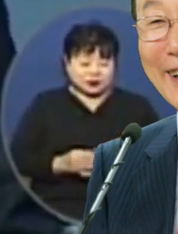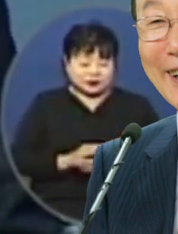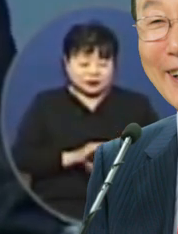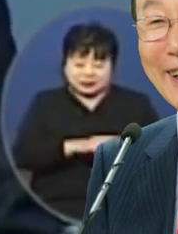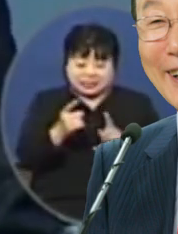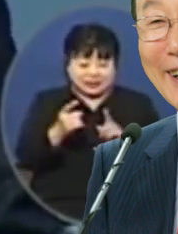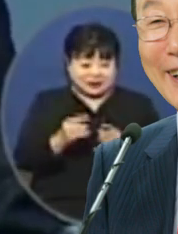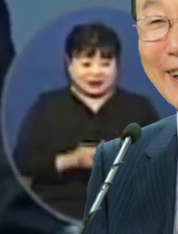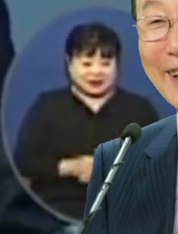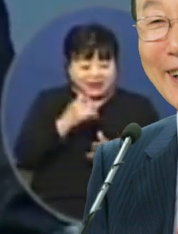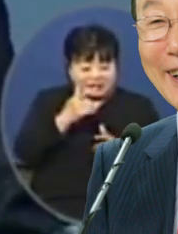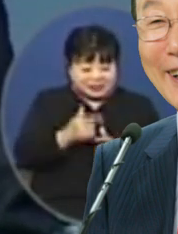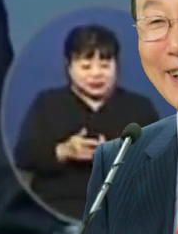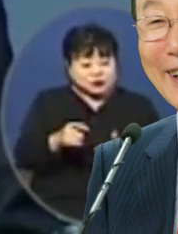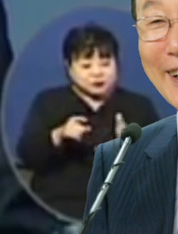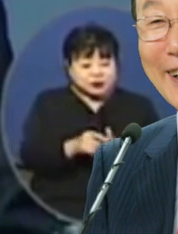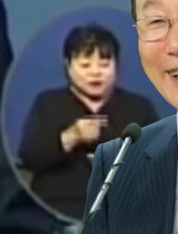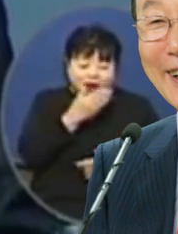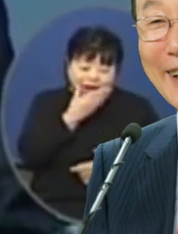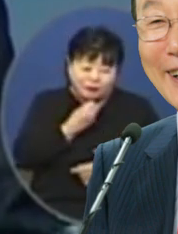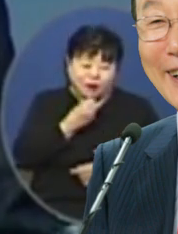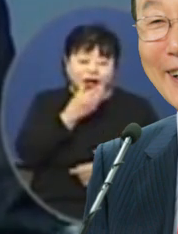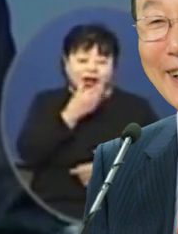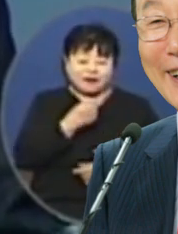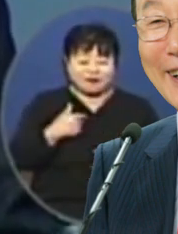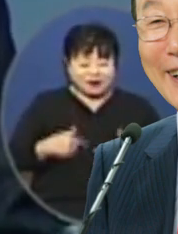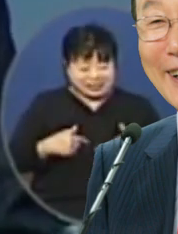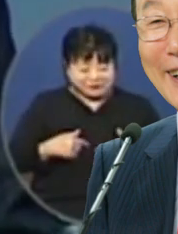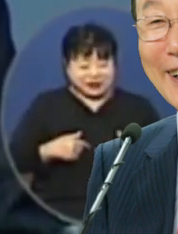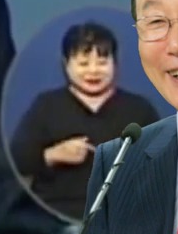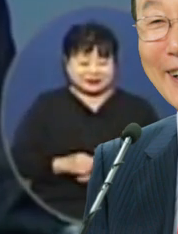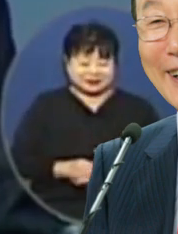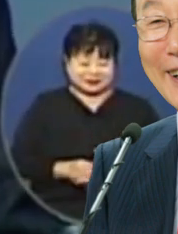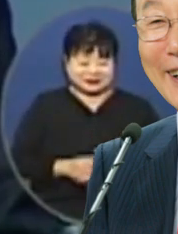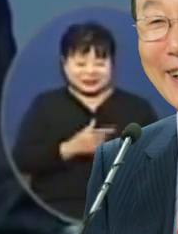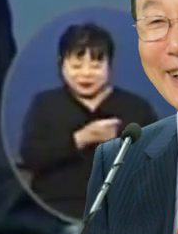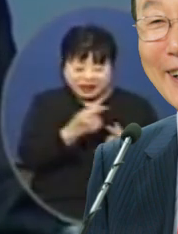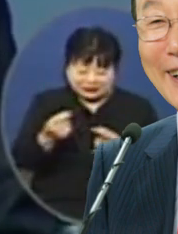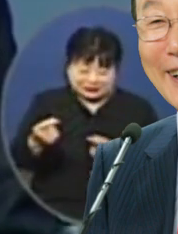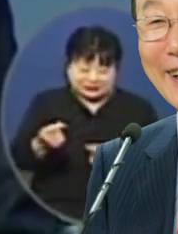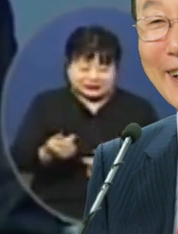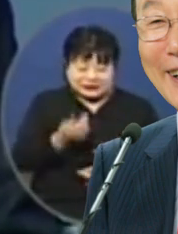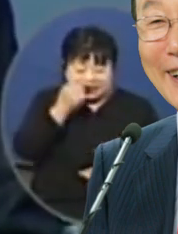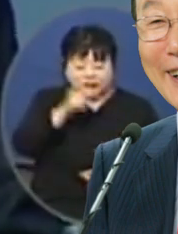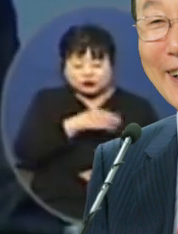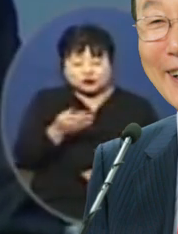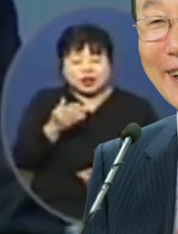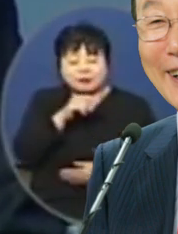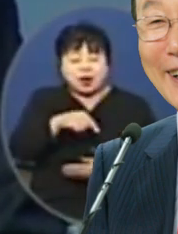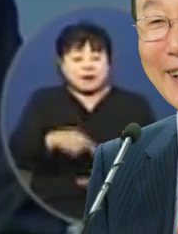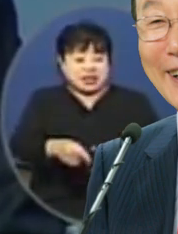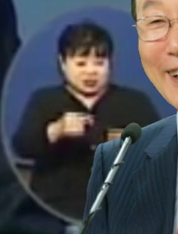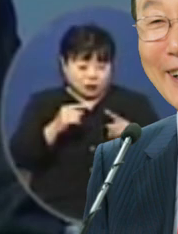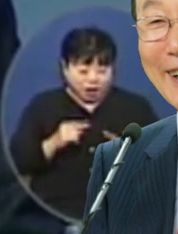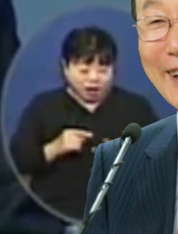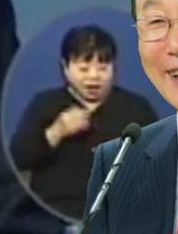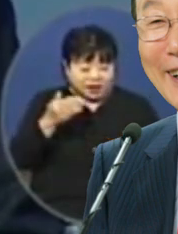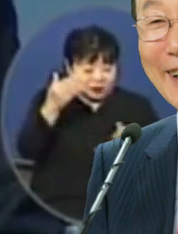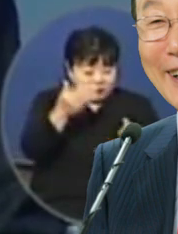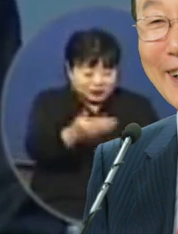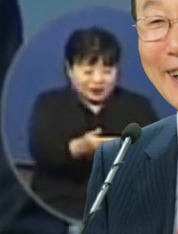것입니다. 예수님을 믿고 행복하고 기뻐하는 것은 이와 같이 생수가 마음속에 들어와서